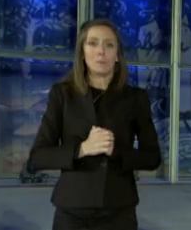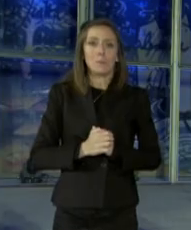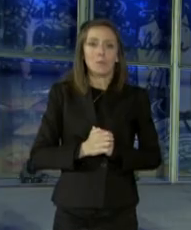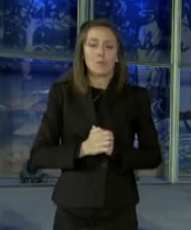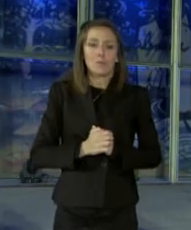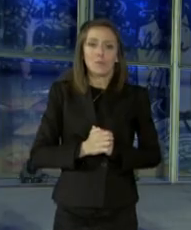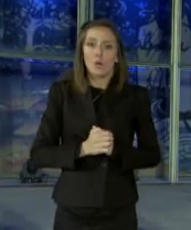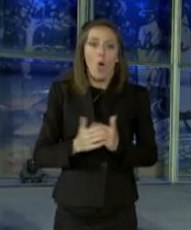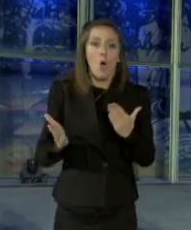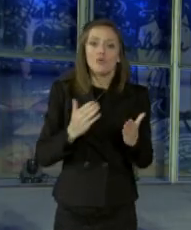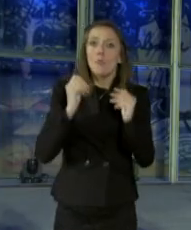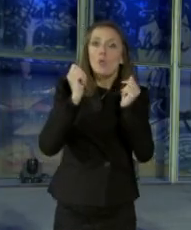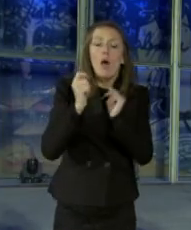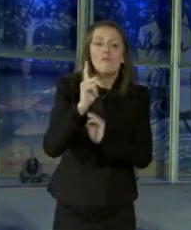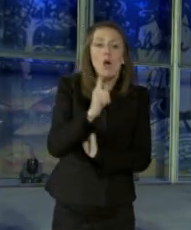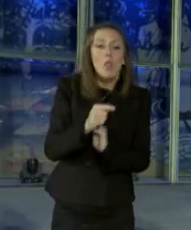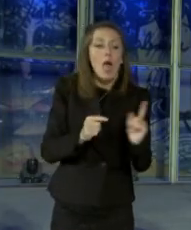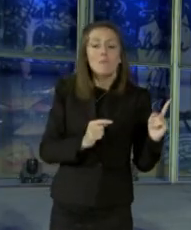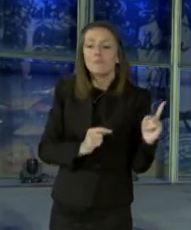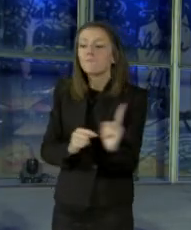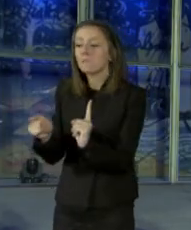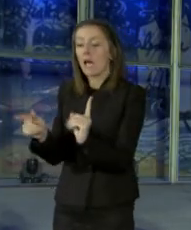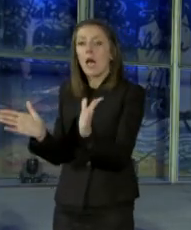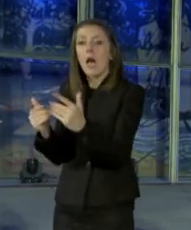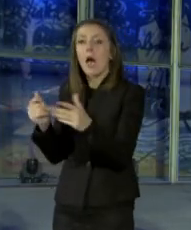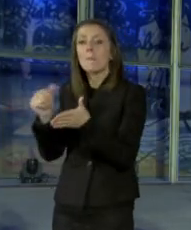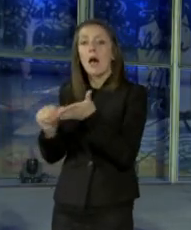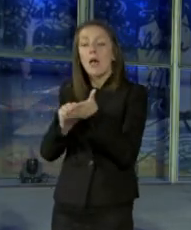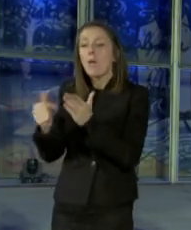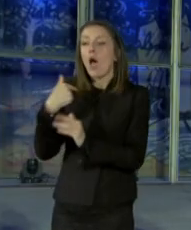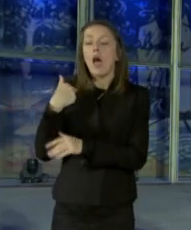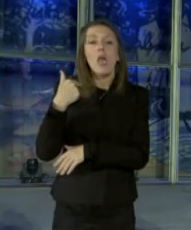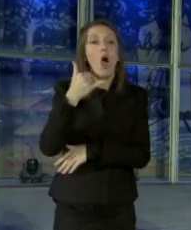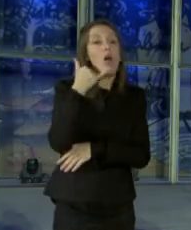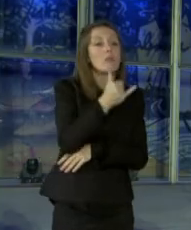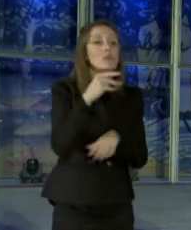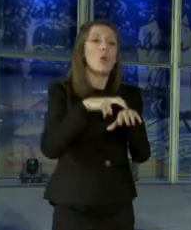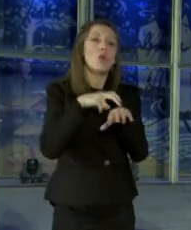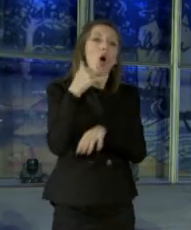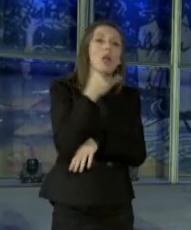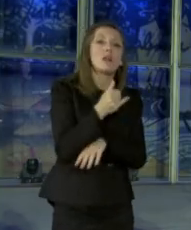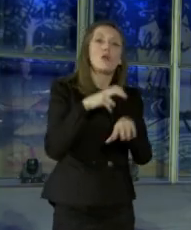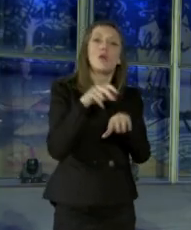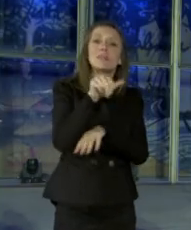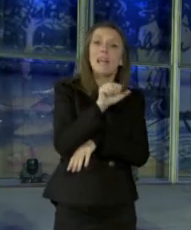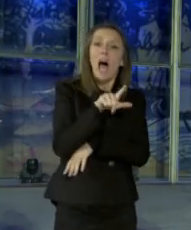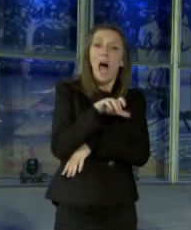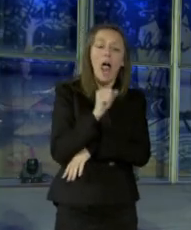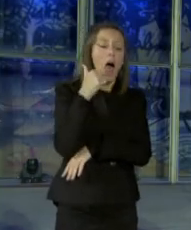momento fra guglielmo raggiunse la cella del padre edili occorsi a telefonare al dottor sala